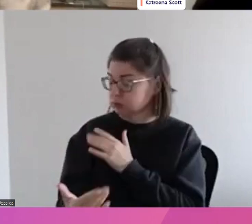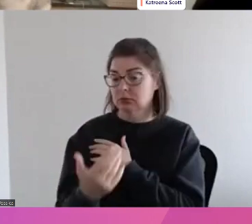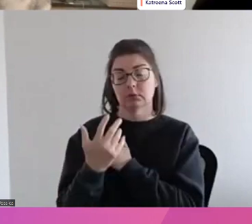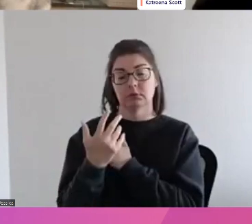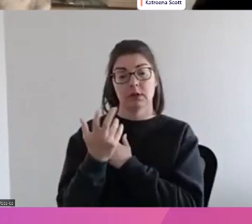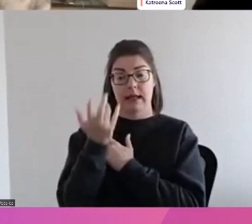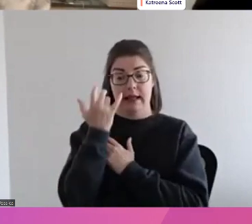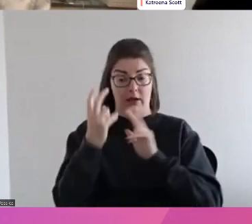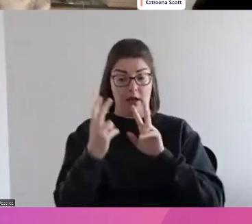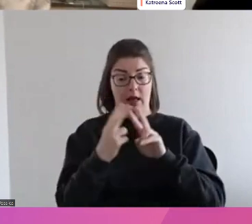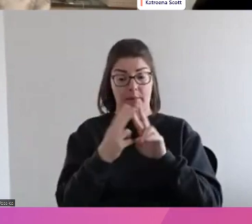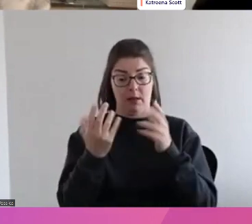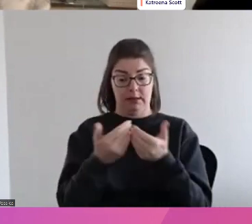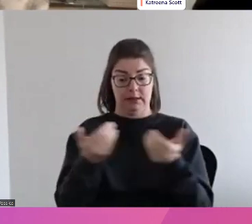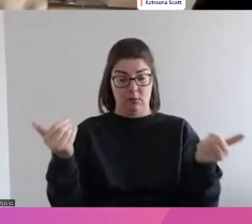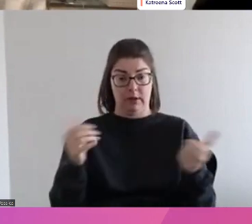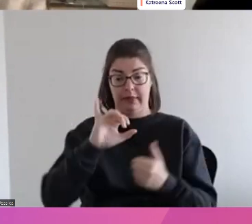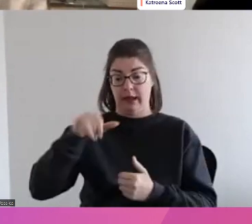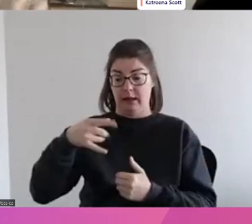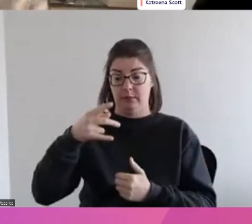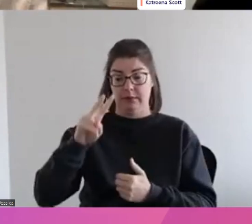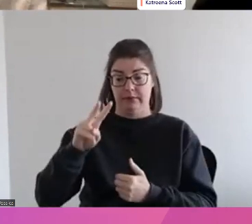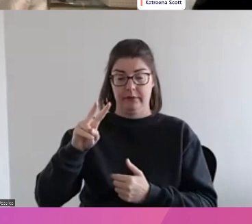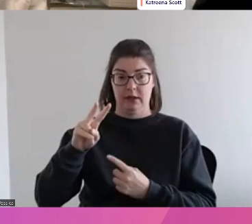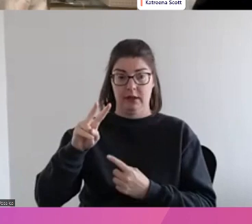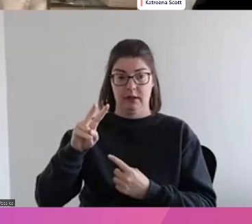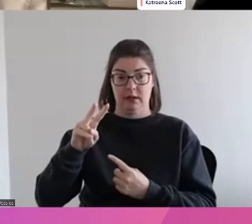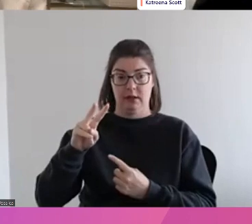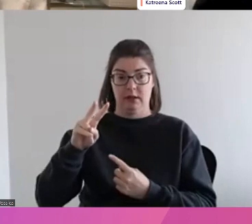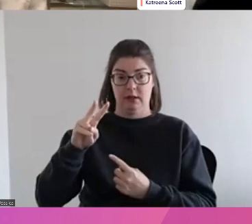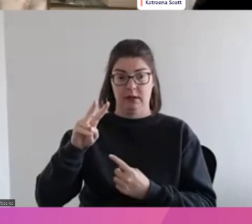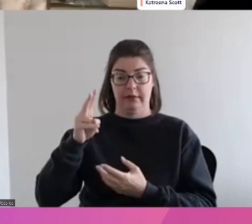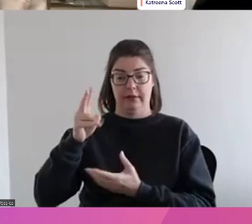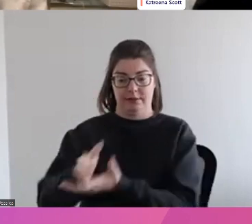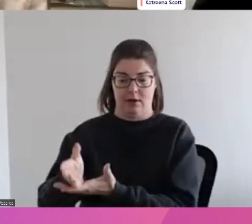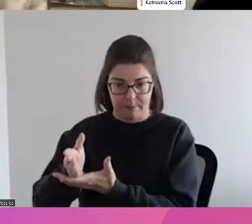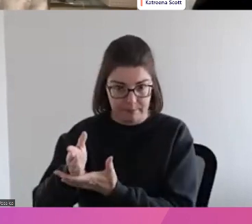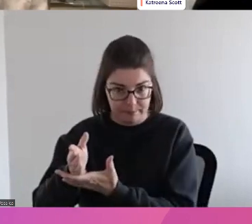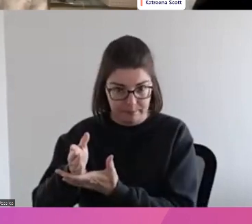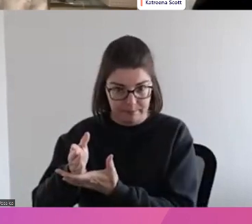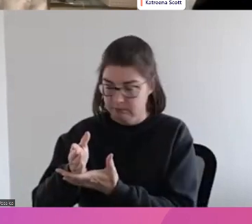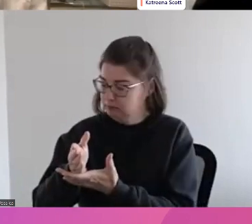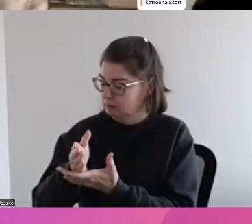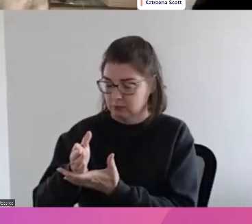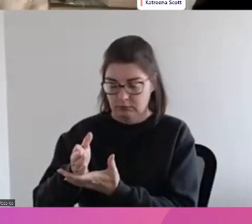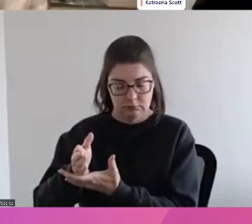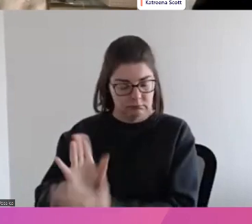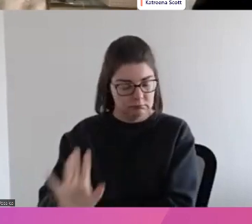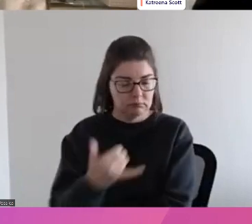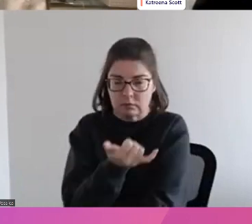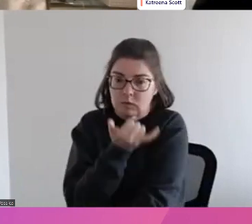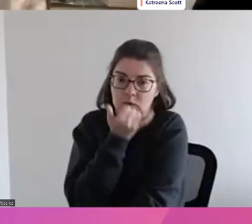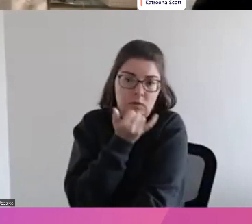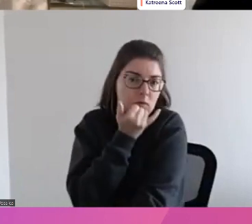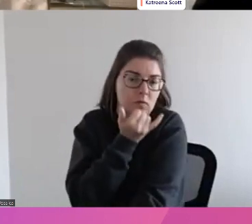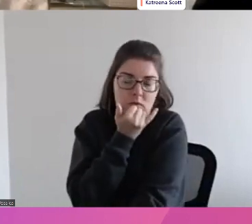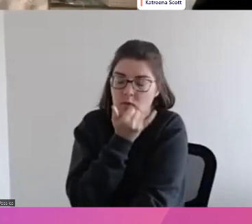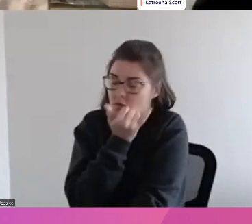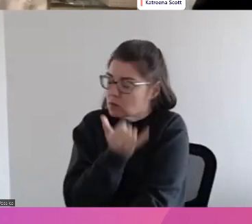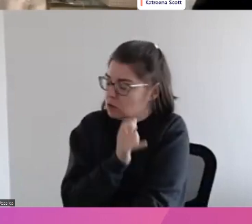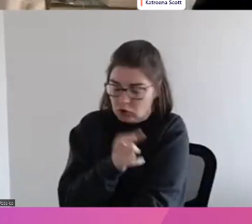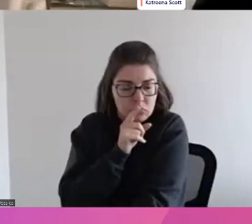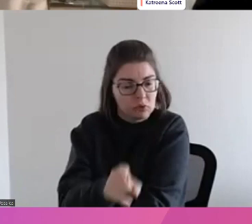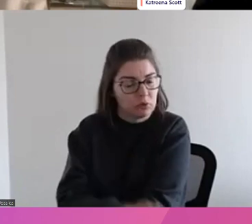souvent, c'est que lorsque les couples se séparent, que la violence conjugale s'arrête. Et ce